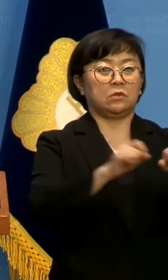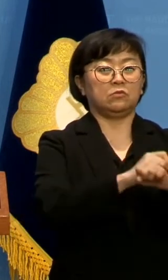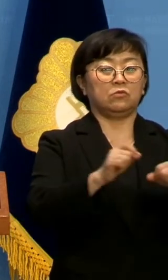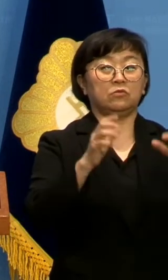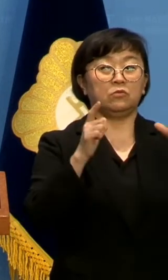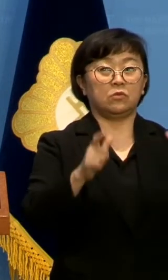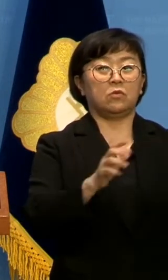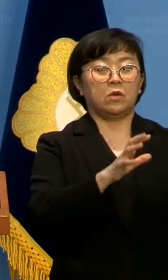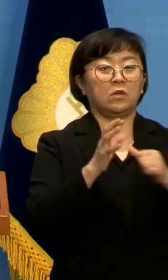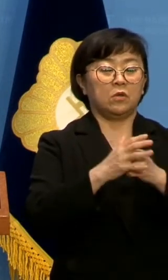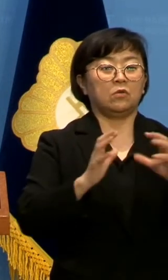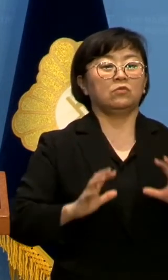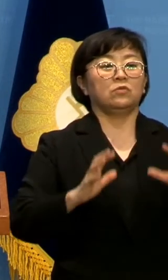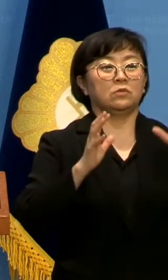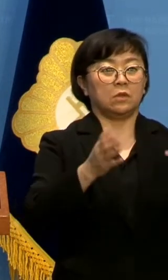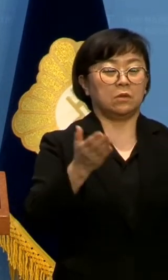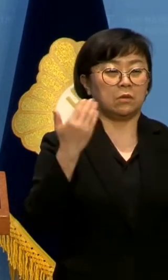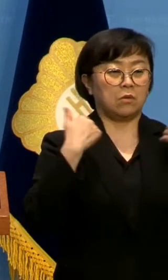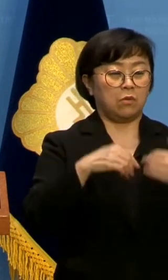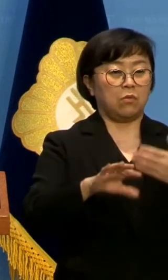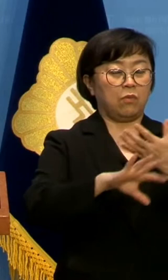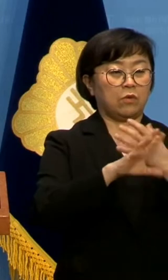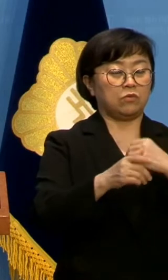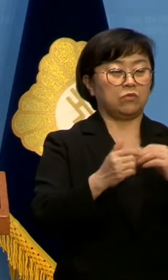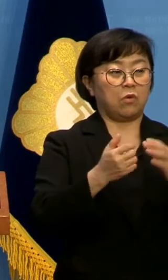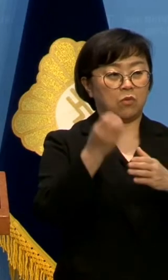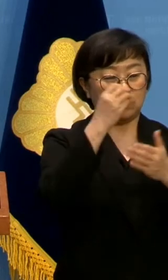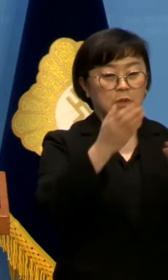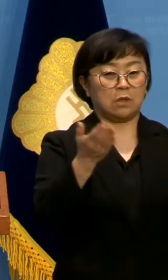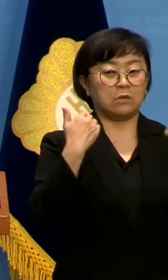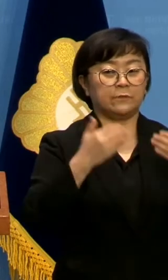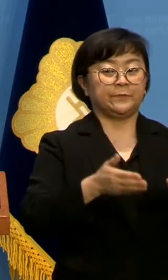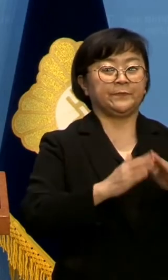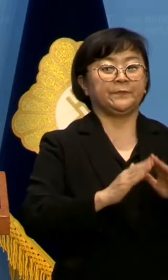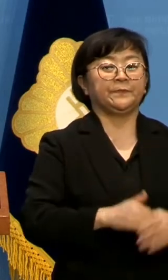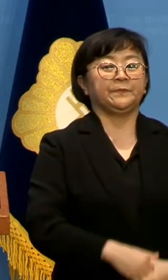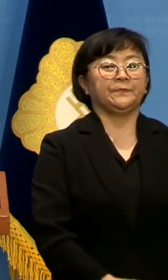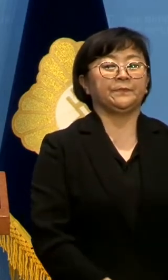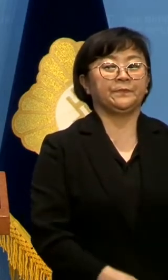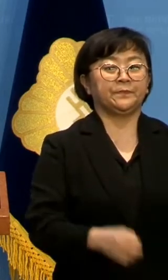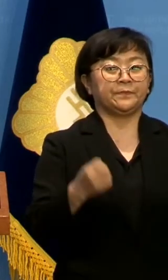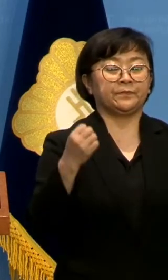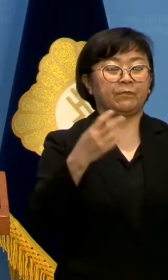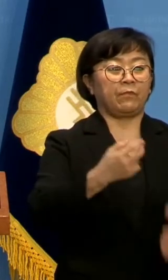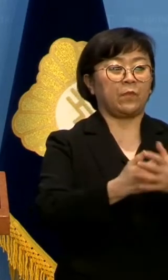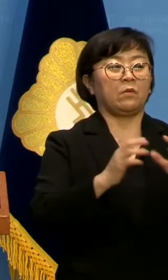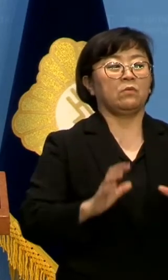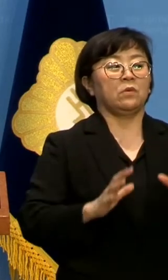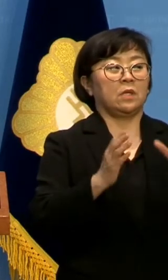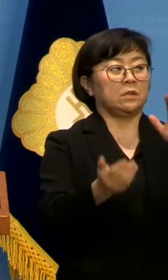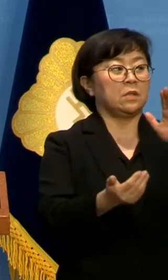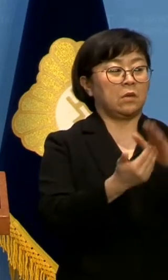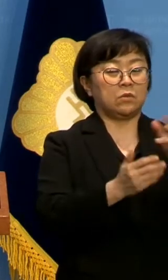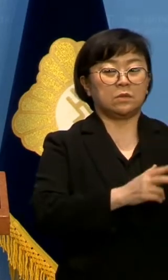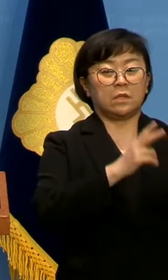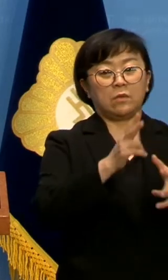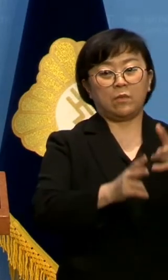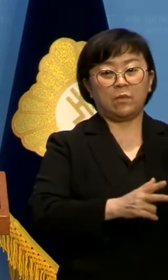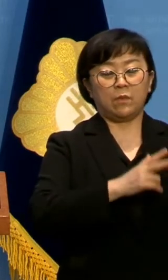활용해서 국제학교와 외국어 고등학교를 설립하겠습니다. 또한 국가첨단전략